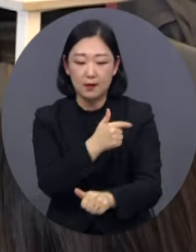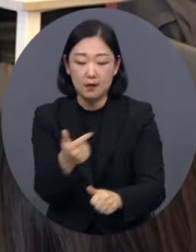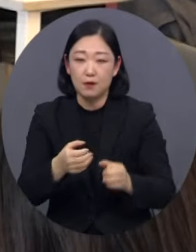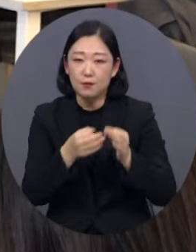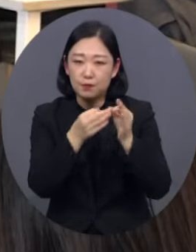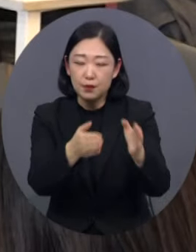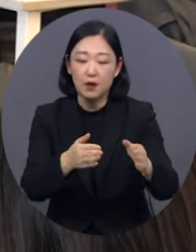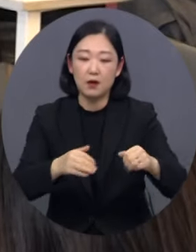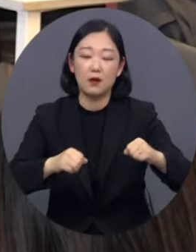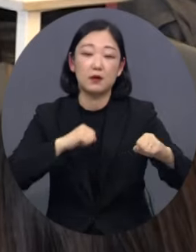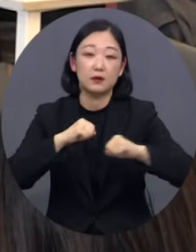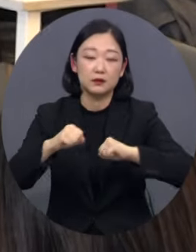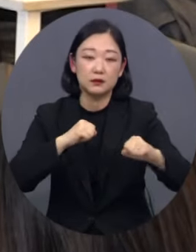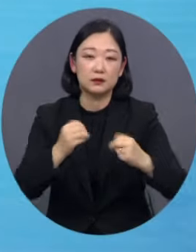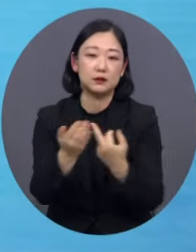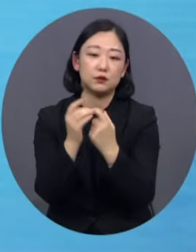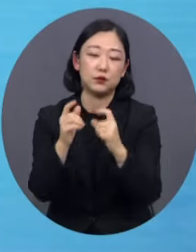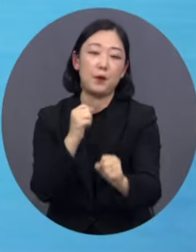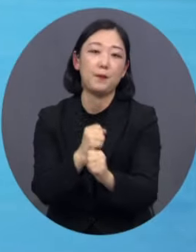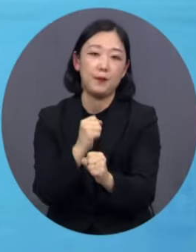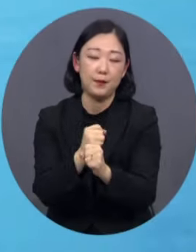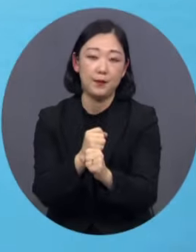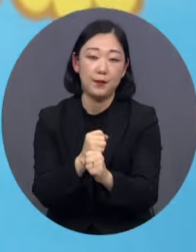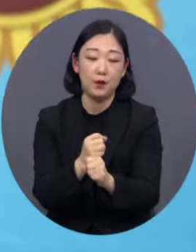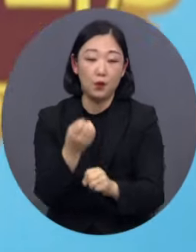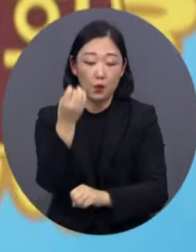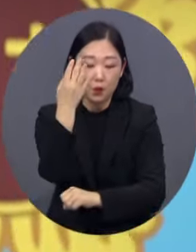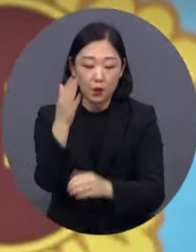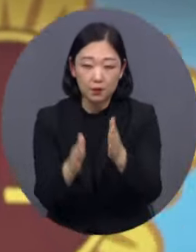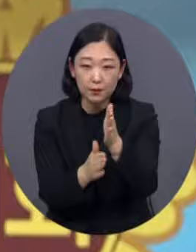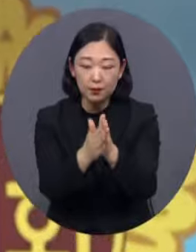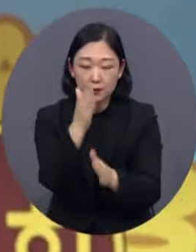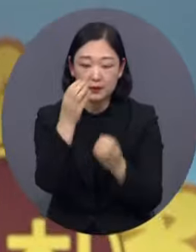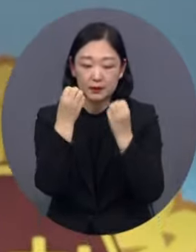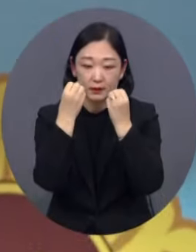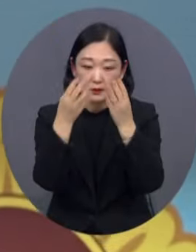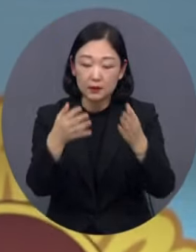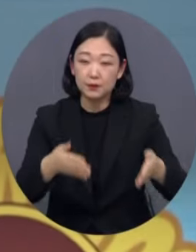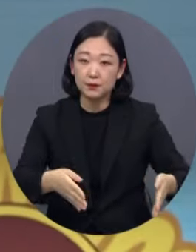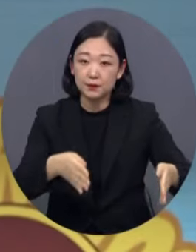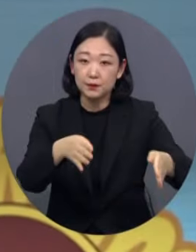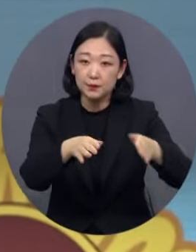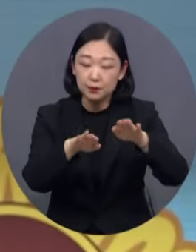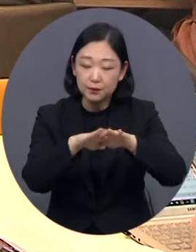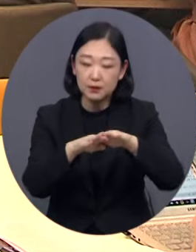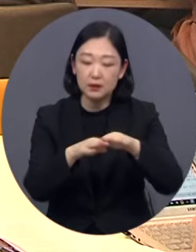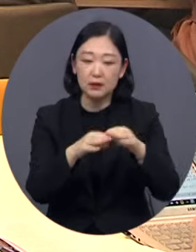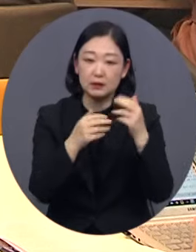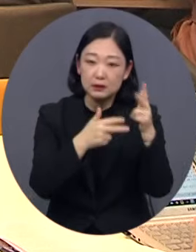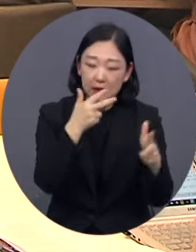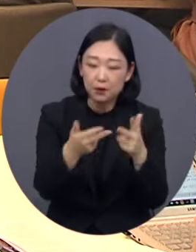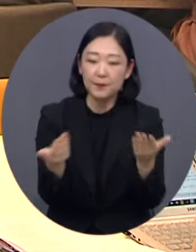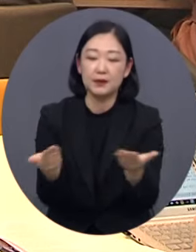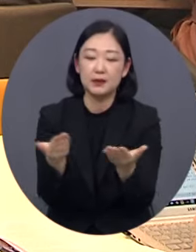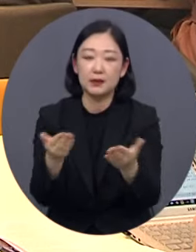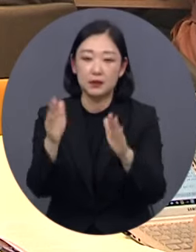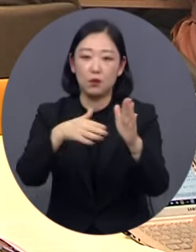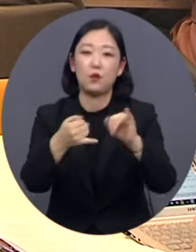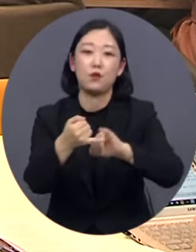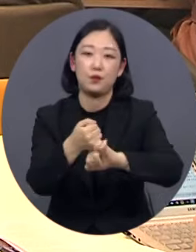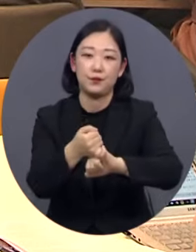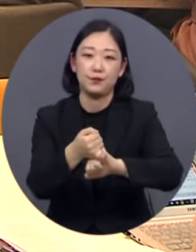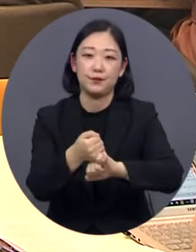활력이 넘치는 제주를 만들겠다며 원도심에 새로운 벤처타운을 조성하는 등 새로운 산업과 일자리를